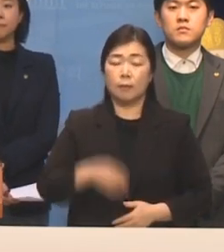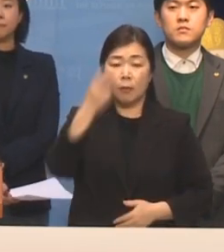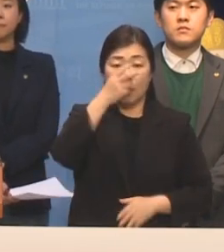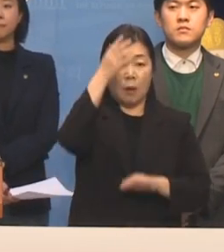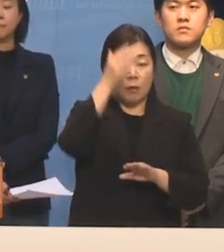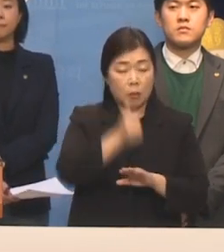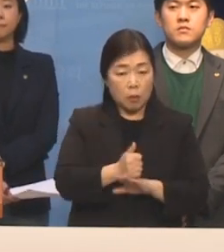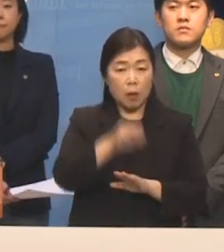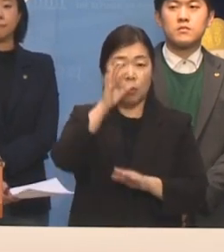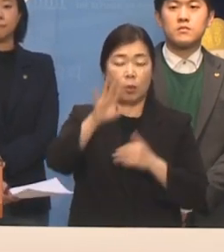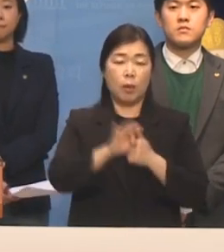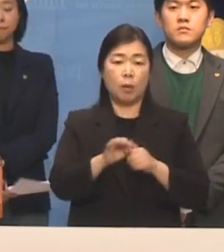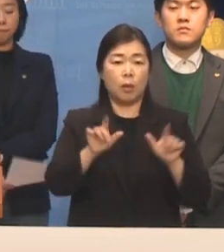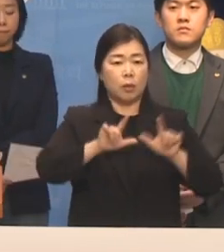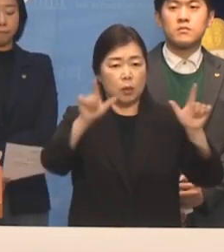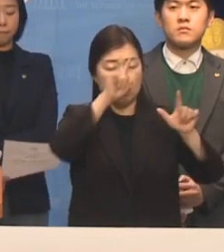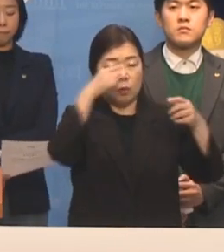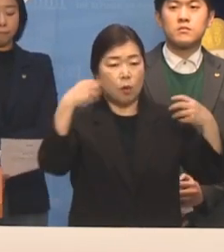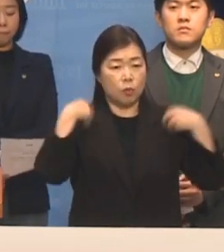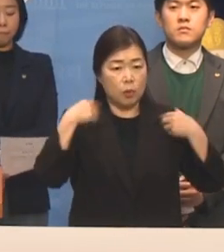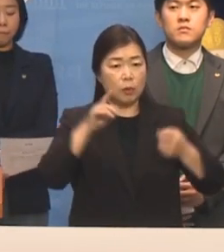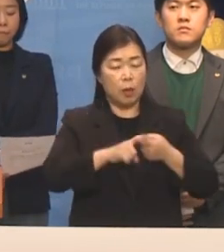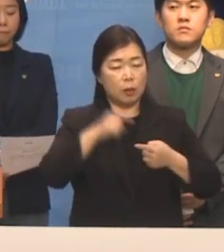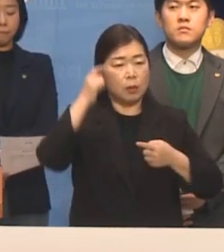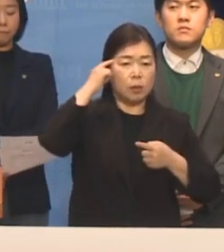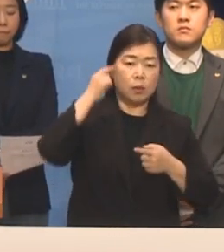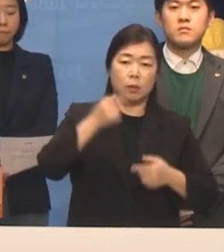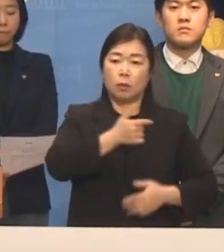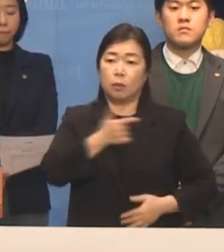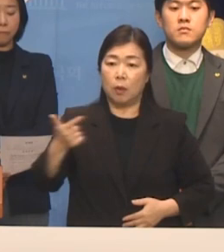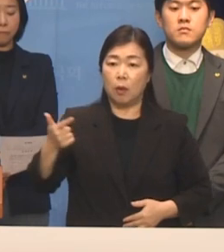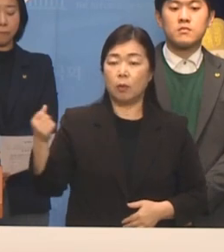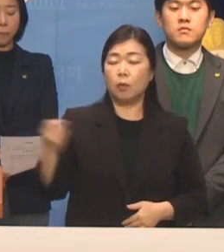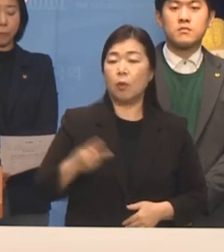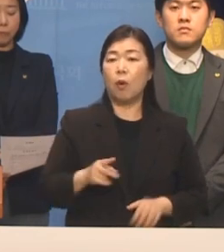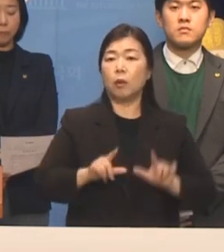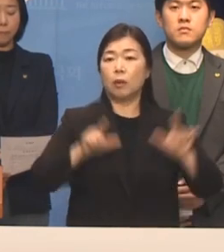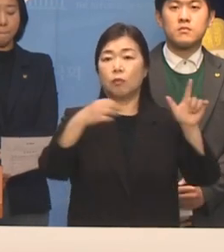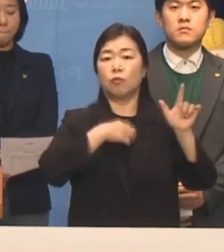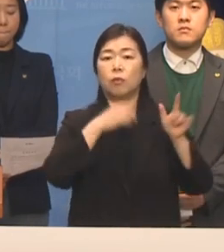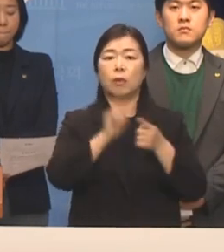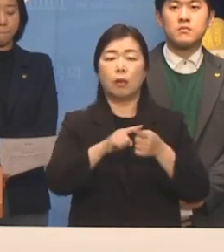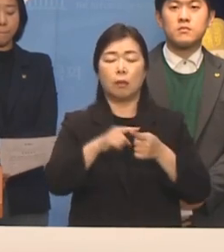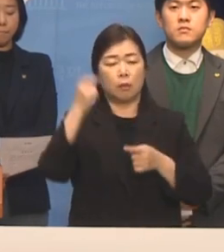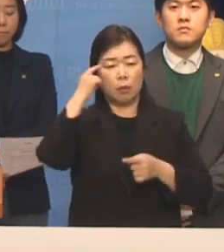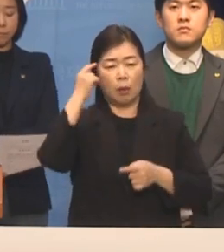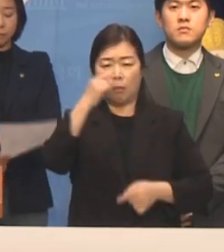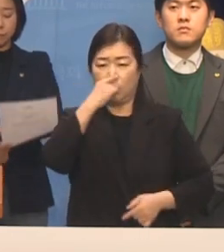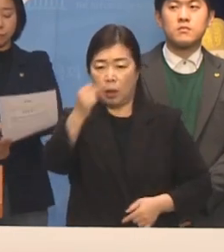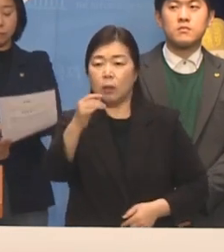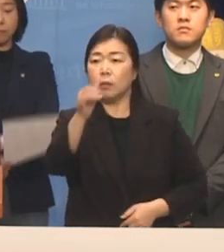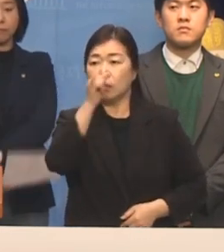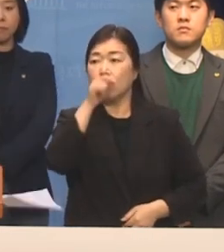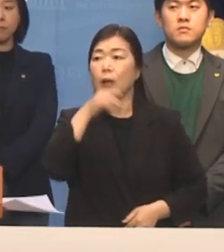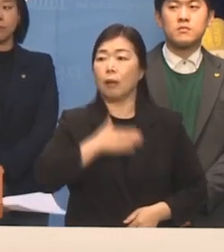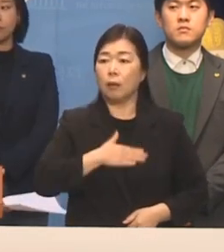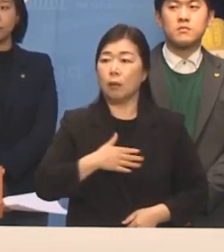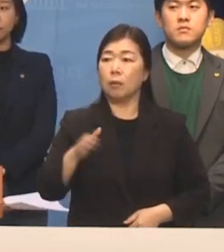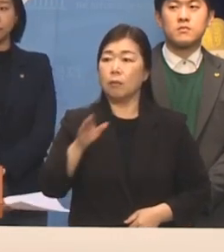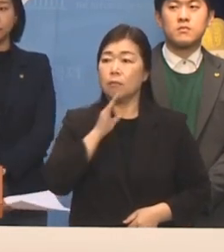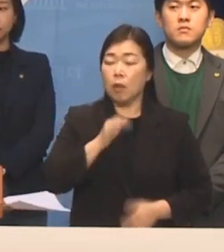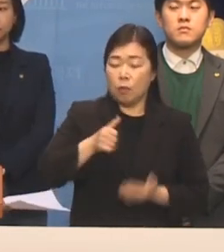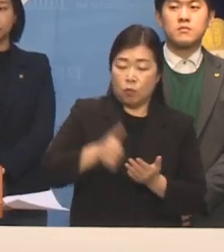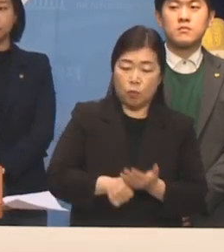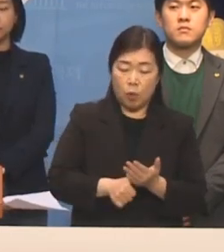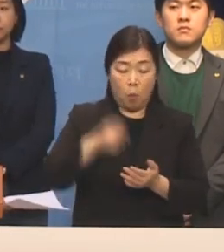결과에 따르면 기후정보에 대한 인지도가 높고 동시에 기후위기에 대한 민감도가 높으면서 실제 투표 의향도